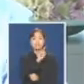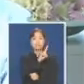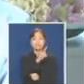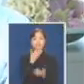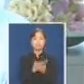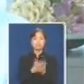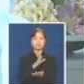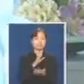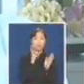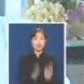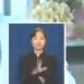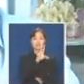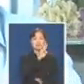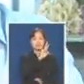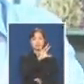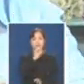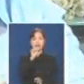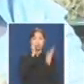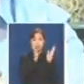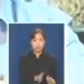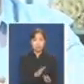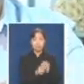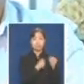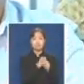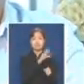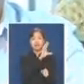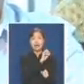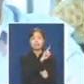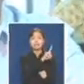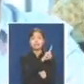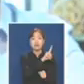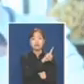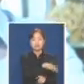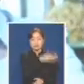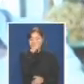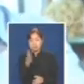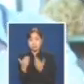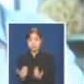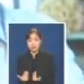ต่ในปี54เนี่ยเราจะสามารถปล่อยให้นักศึกษากู้ได้ทั้งกู้รายเก่าและรายใหม่ถึง